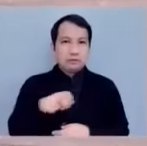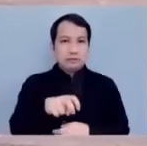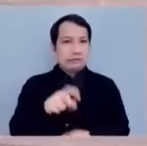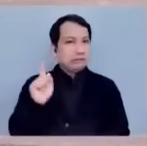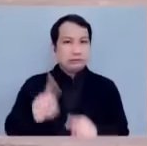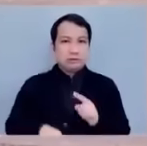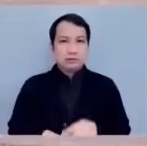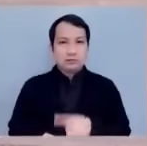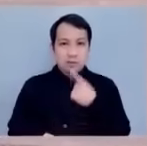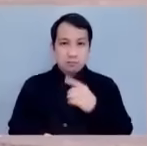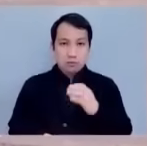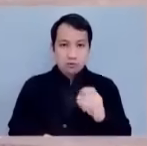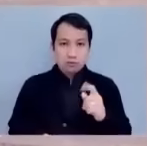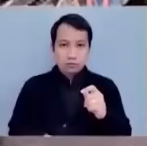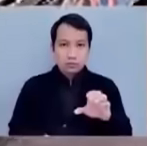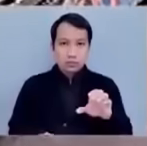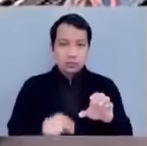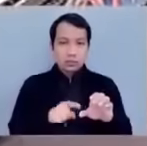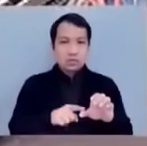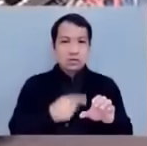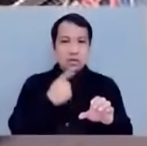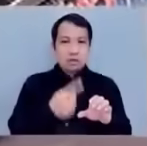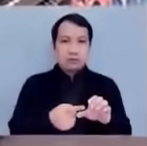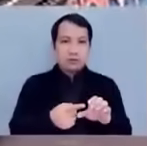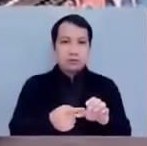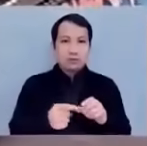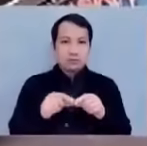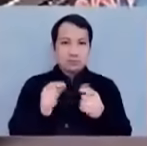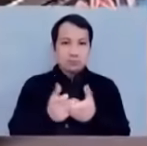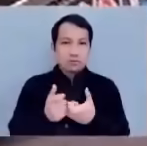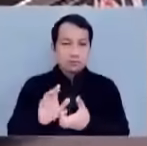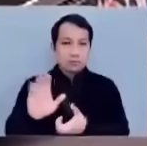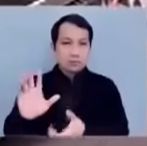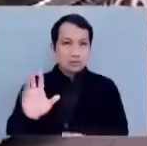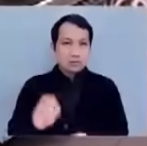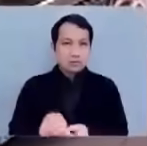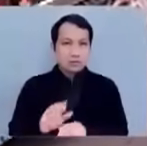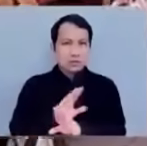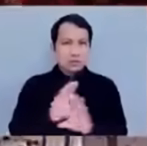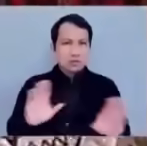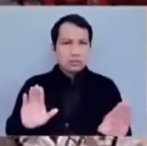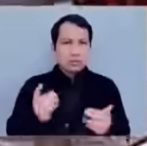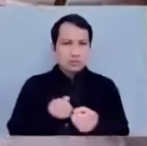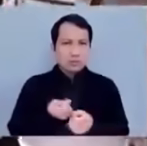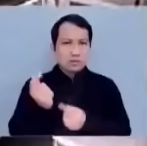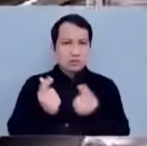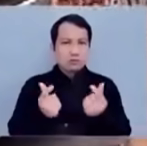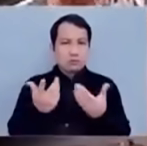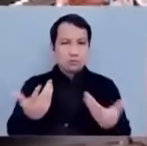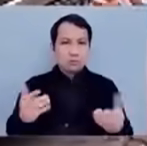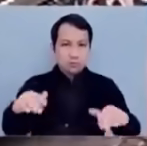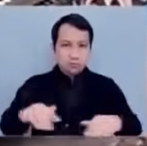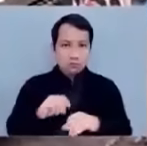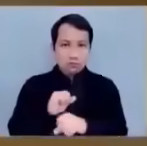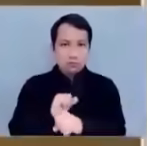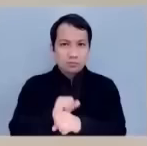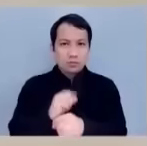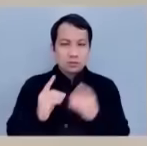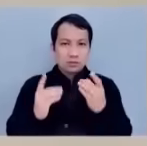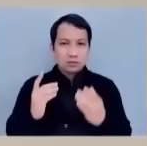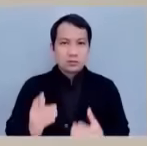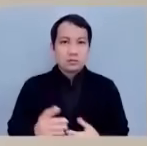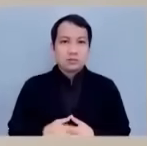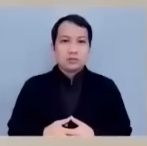OTC, hindi man sumali sa consolidation program ang ibang operator, hindi naman tuluyang mawawala ng kabuhayan ang mga tsuper. So yung